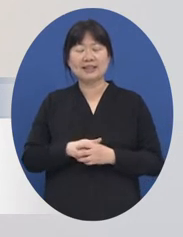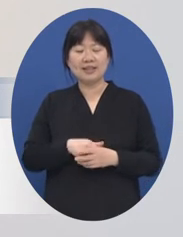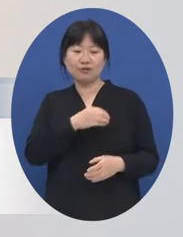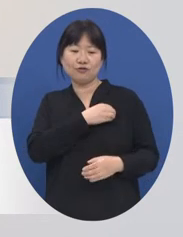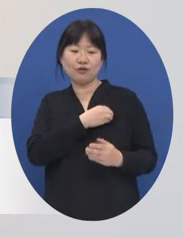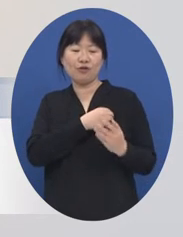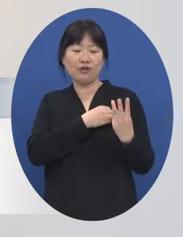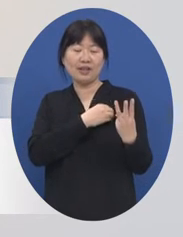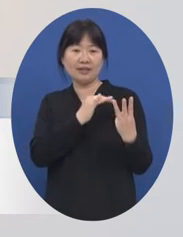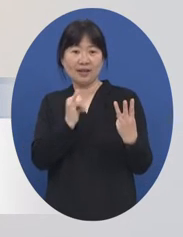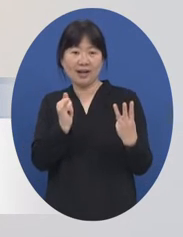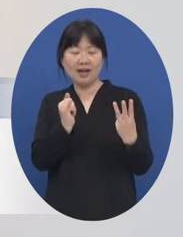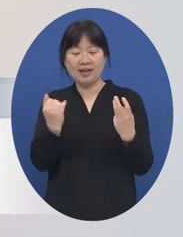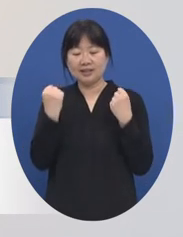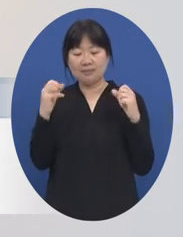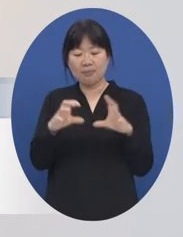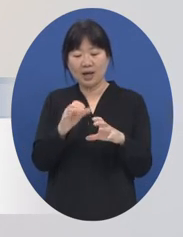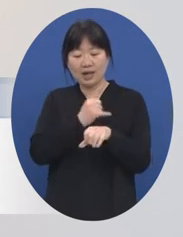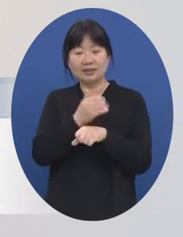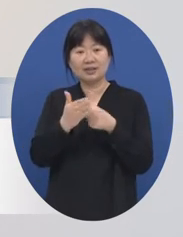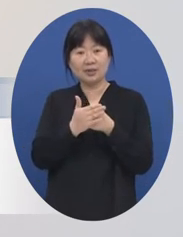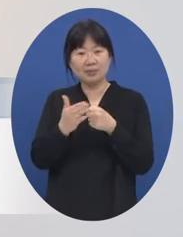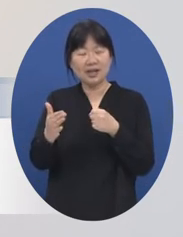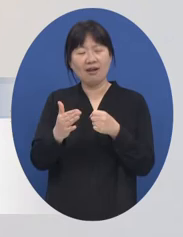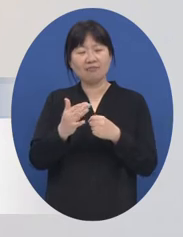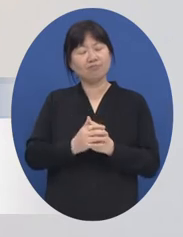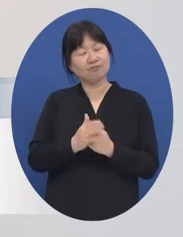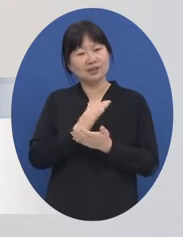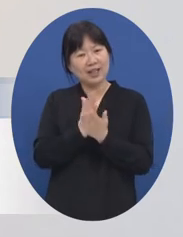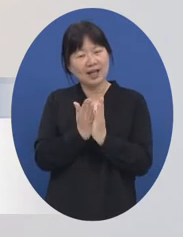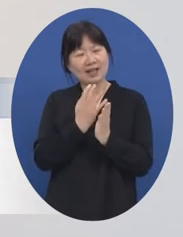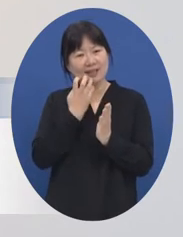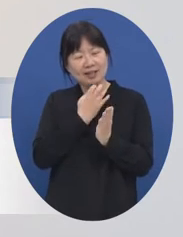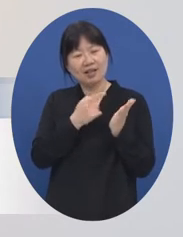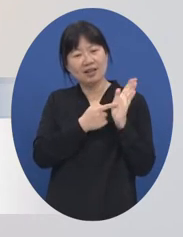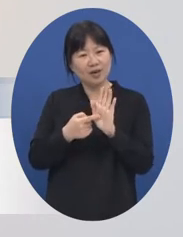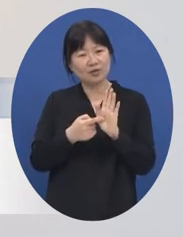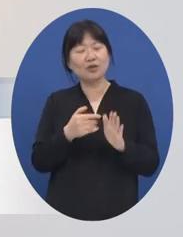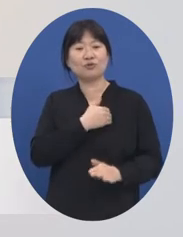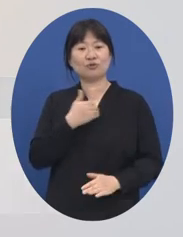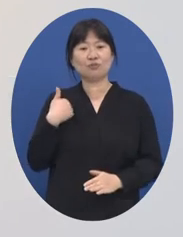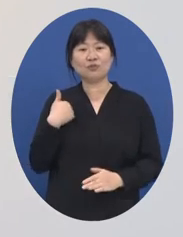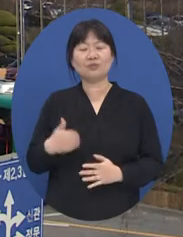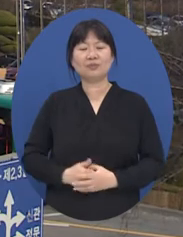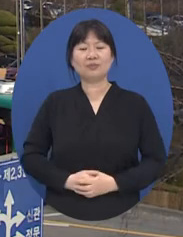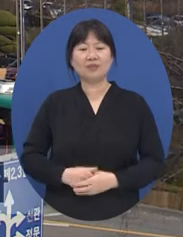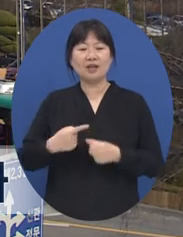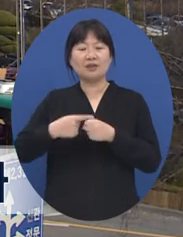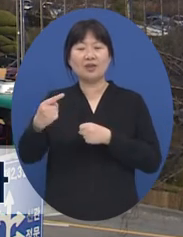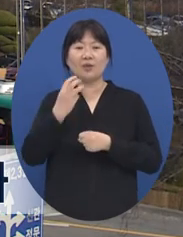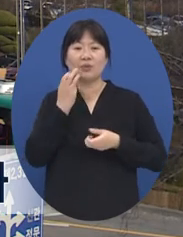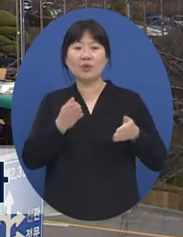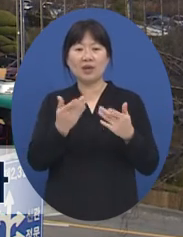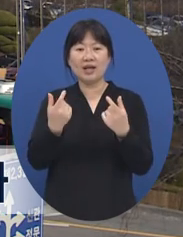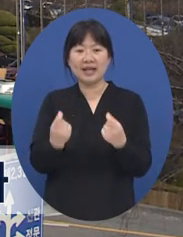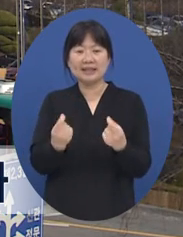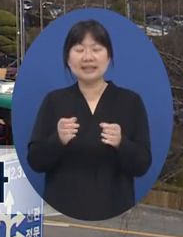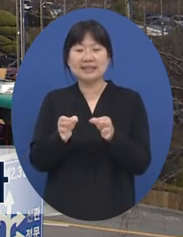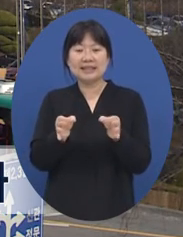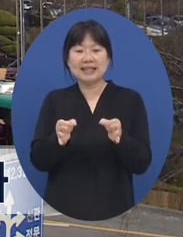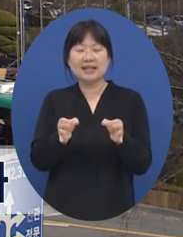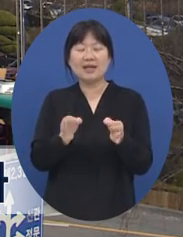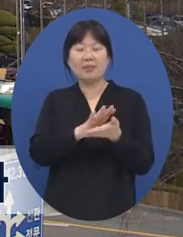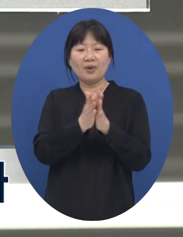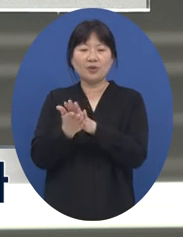저희 구성원들 3명이 다 힘을 합치면 그런 색깔을 낼수 있는데 일조할 수 있다고 생각합니다. 내년엔 경기도가